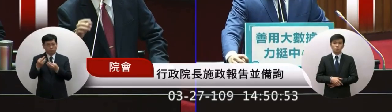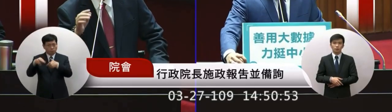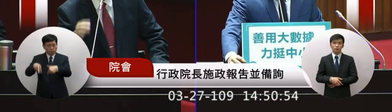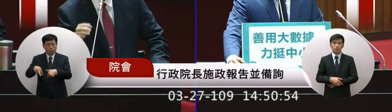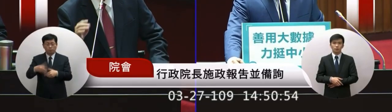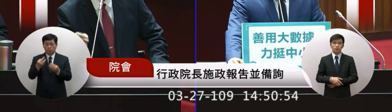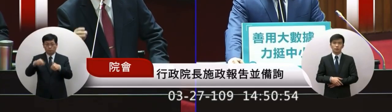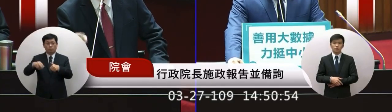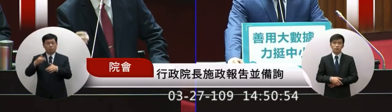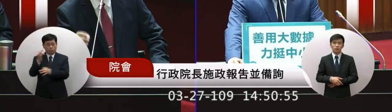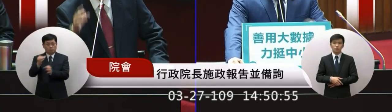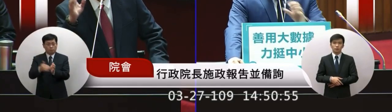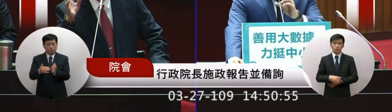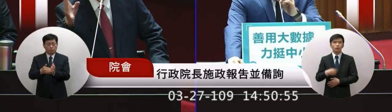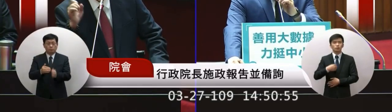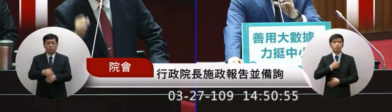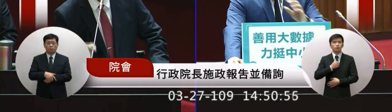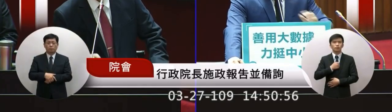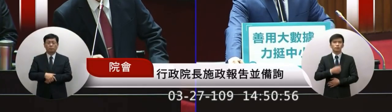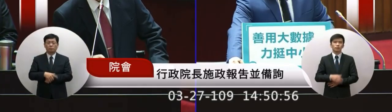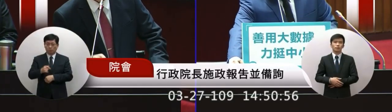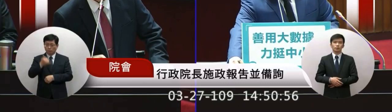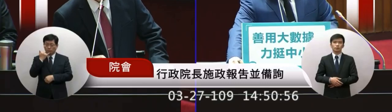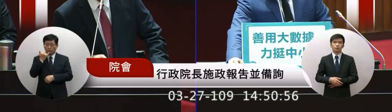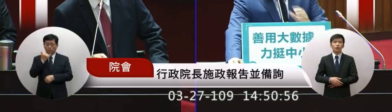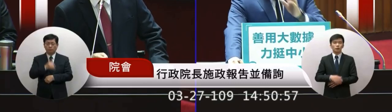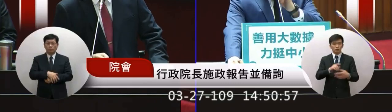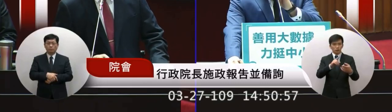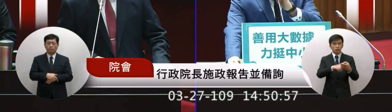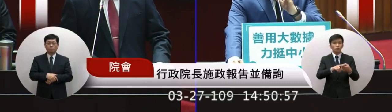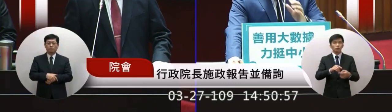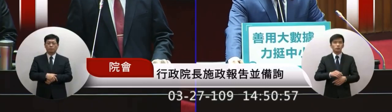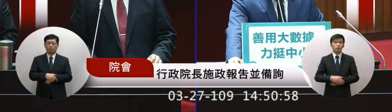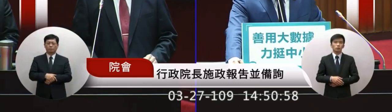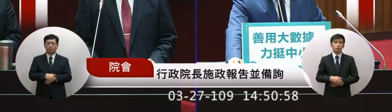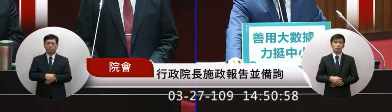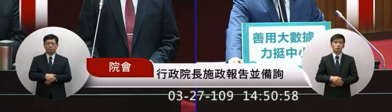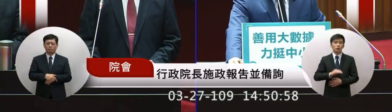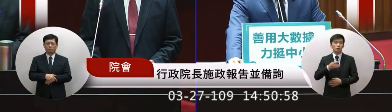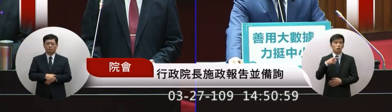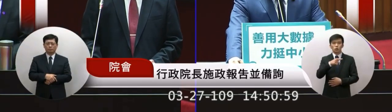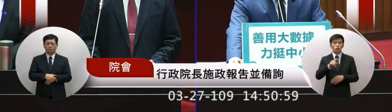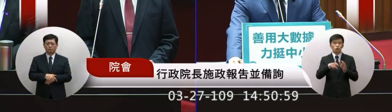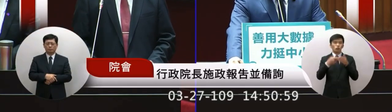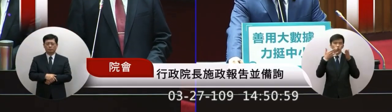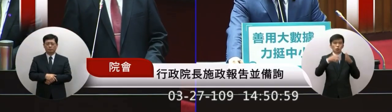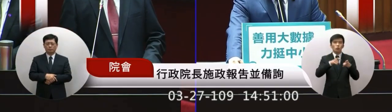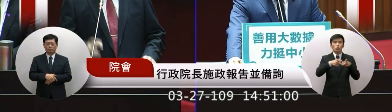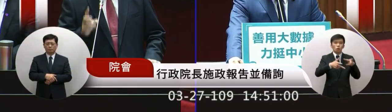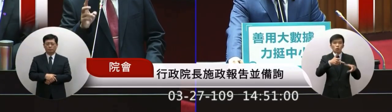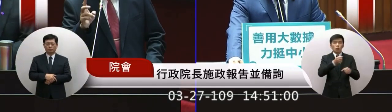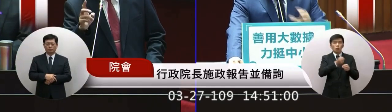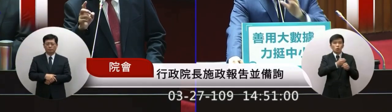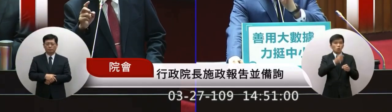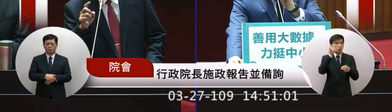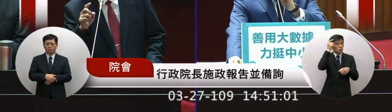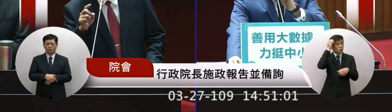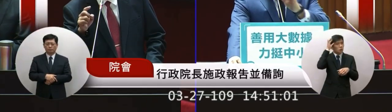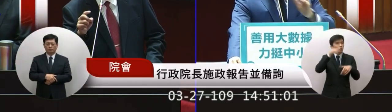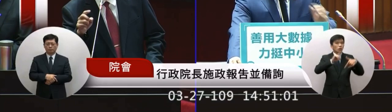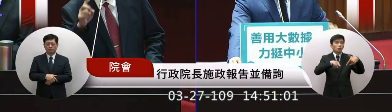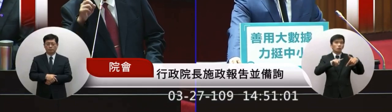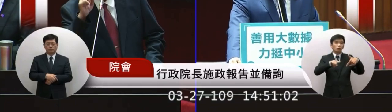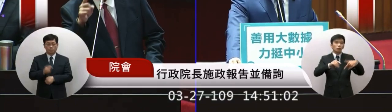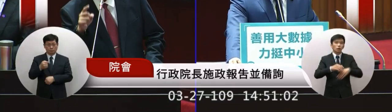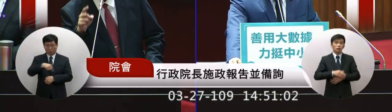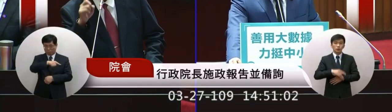数位化了较舒 适，我了解没错不过你都是那个生产智慧化啦，我想有很多东西是要跟这个